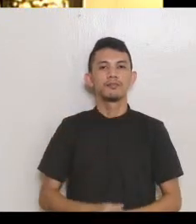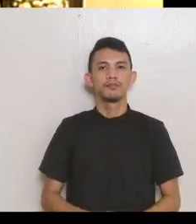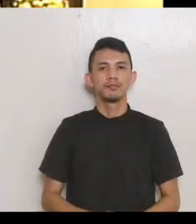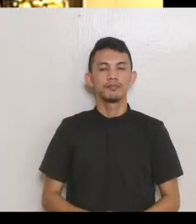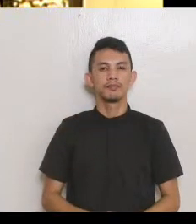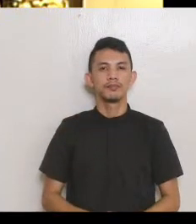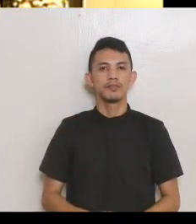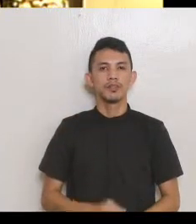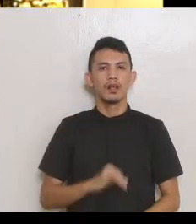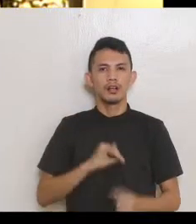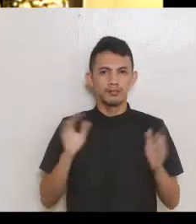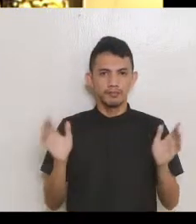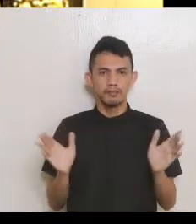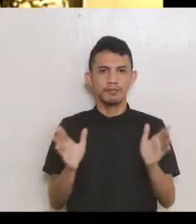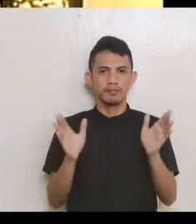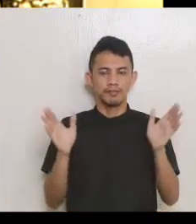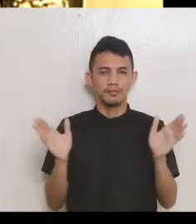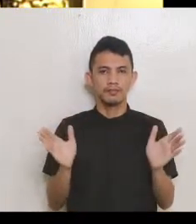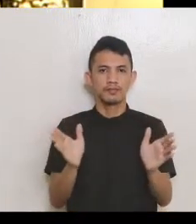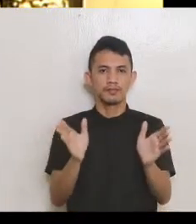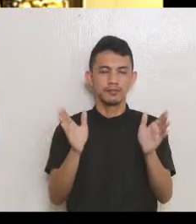ako nag-awhag kaninyo nga